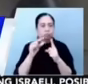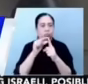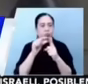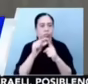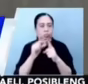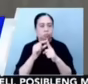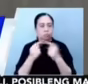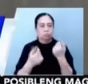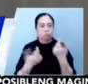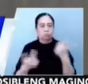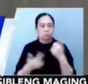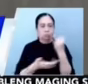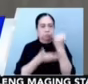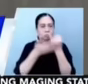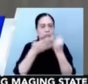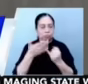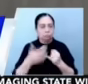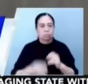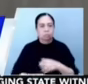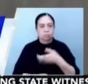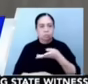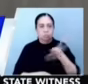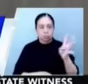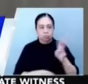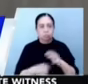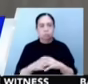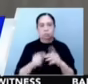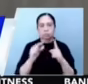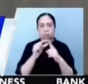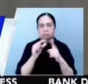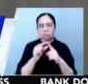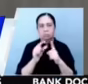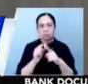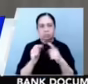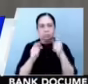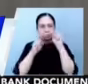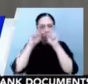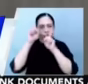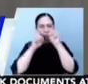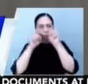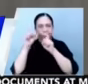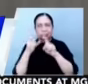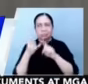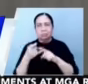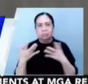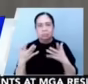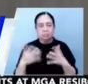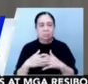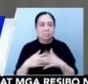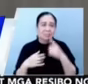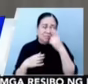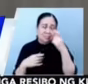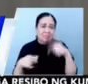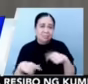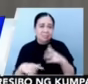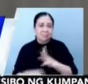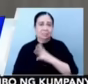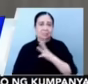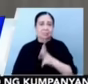caricatures. Words at saka yung mga facial expressions, di ba? Hindi, kasi this is a formal event